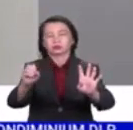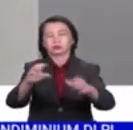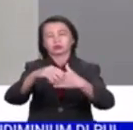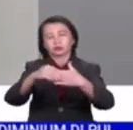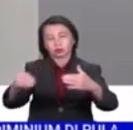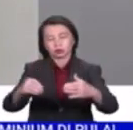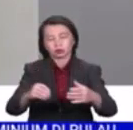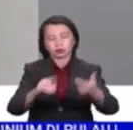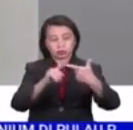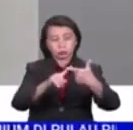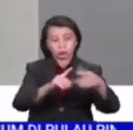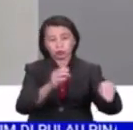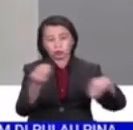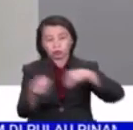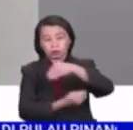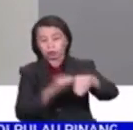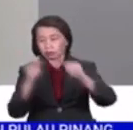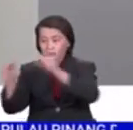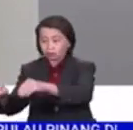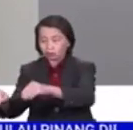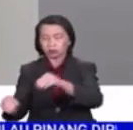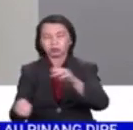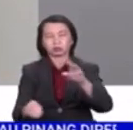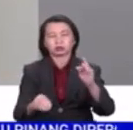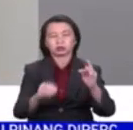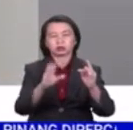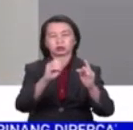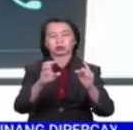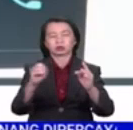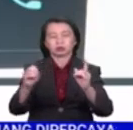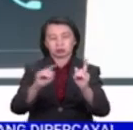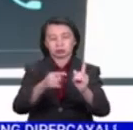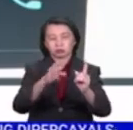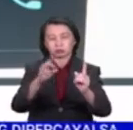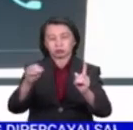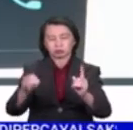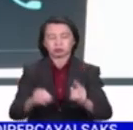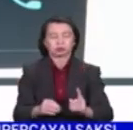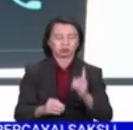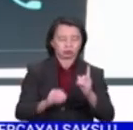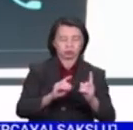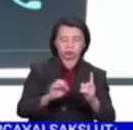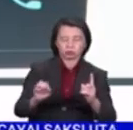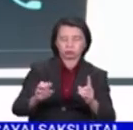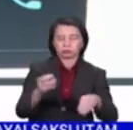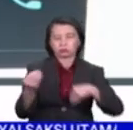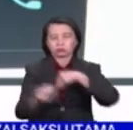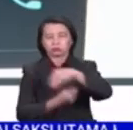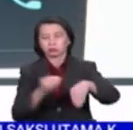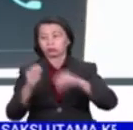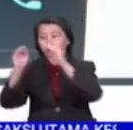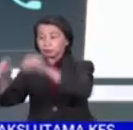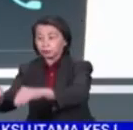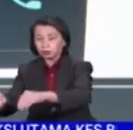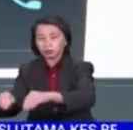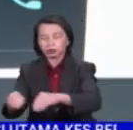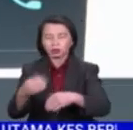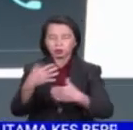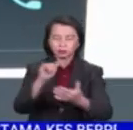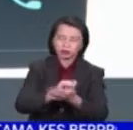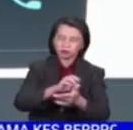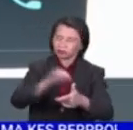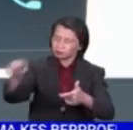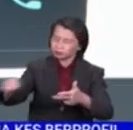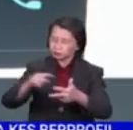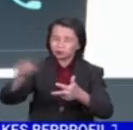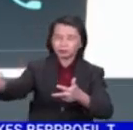RM4,999, transaksi kedua sebanyak RM1,800 dan RM1,000 untuk transaksi ketiga. Sejurus menyedari ditipu